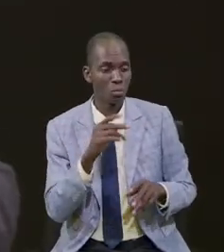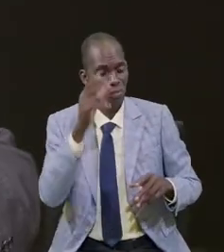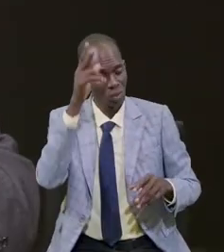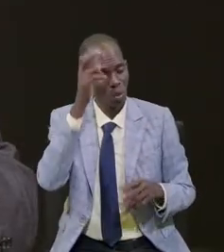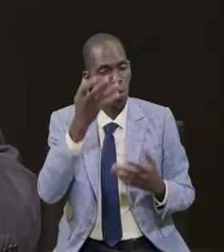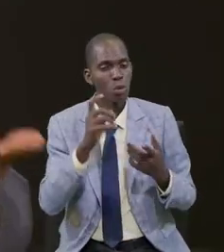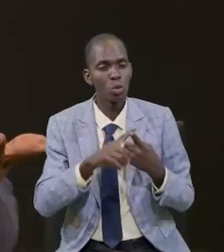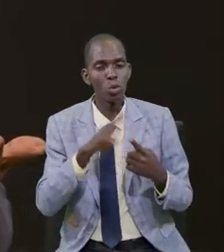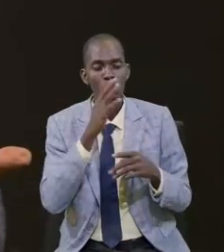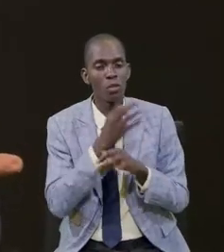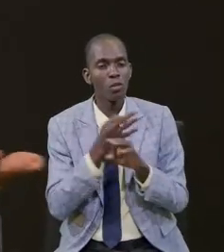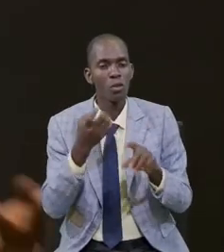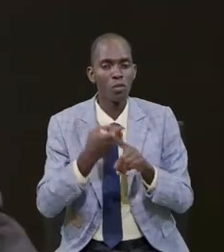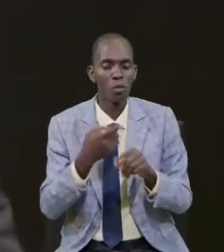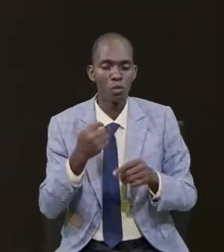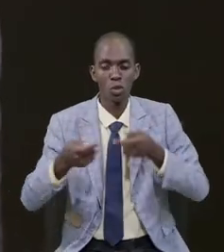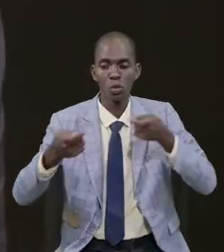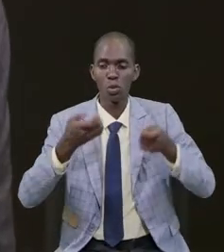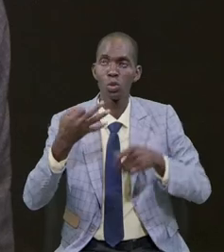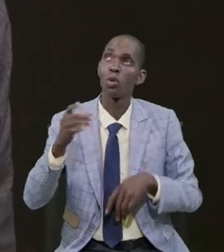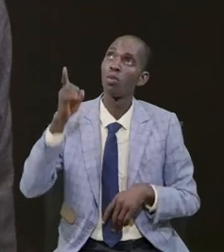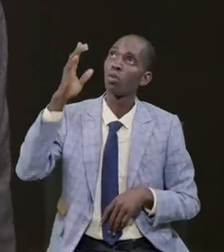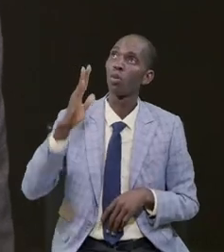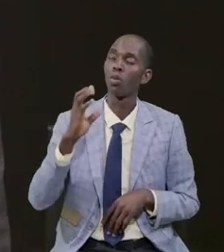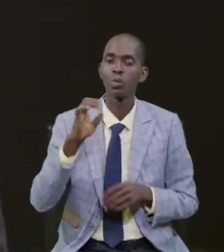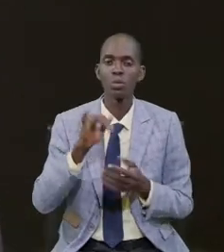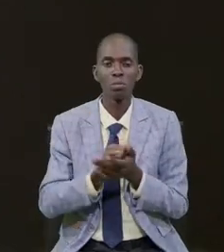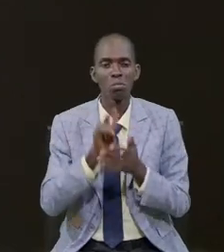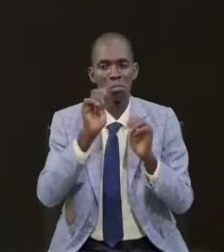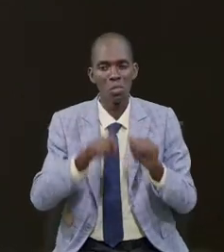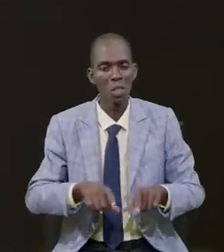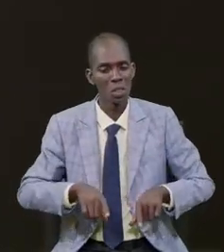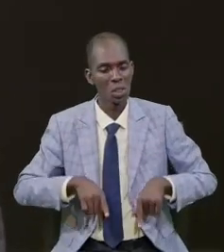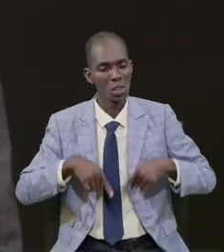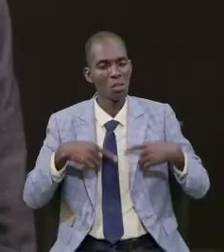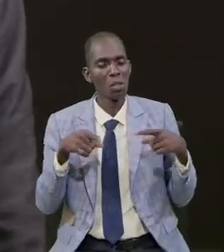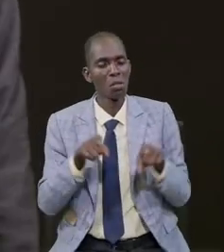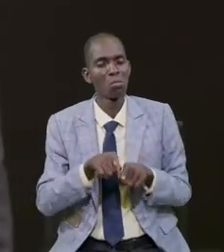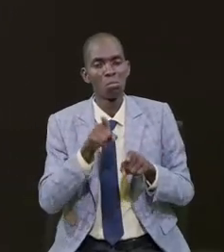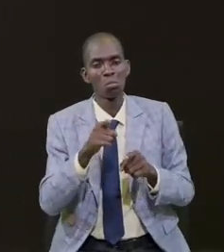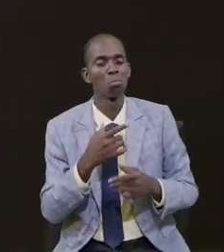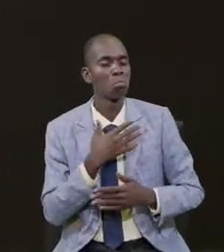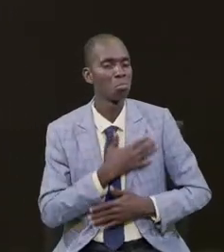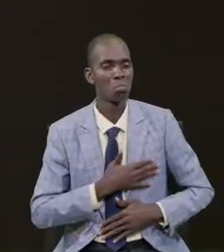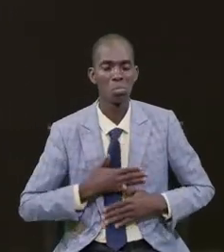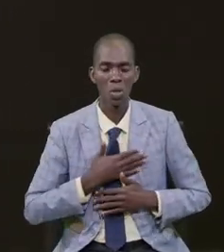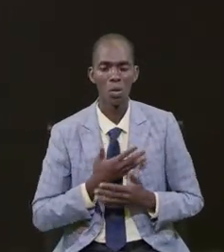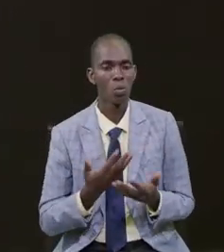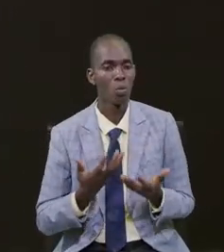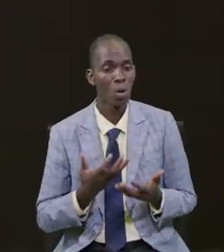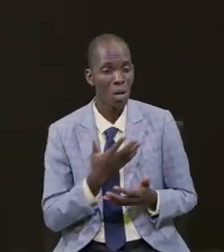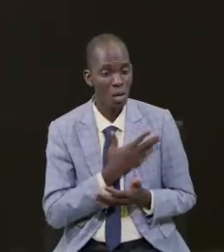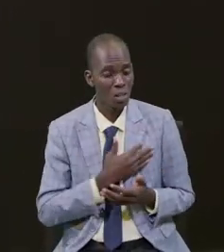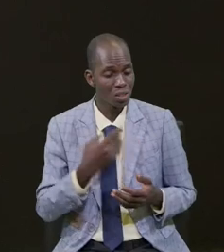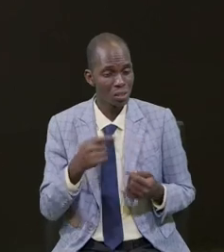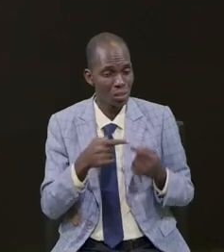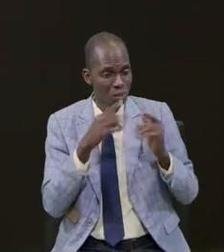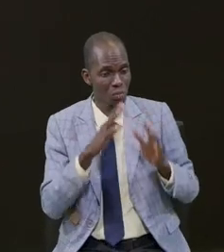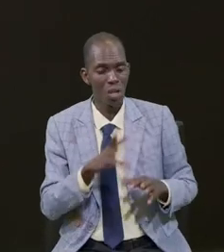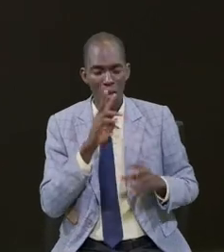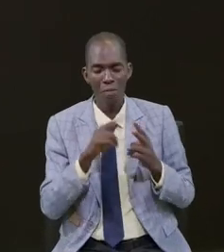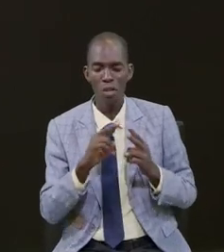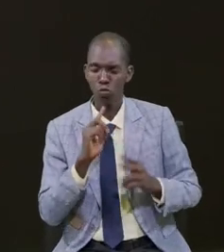part de Dieu, afin que tu puisses vivre comme bon te semble. Et ils sont très zélés à faire ça.